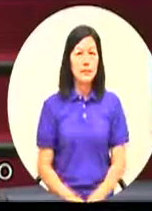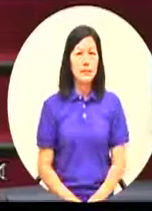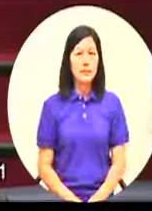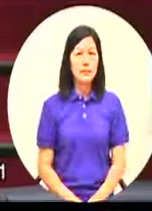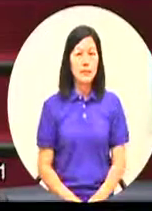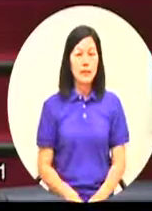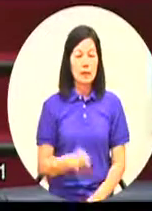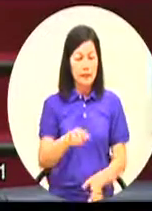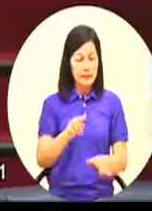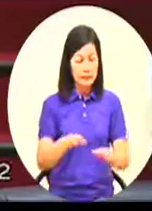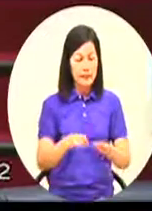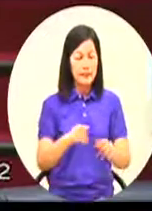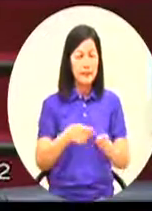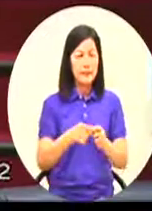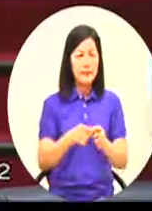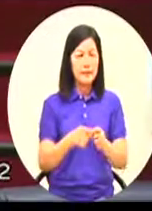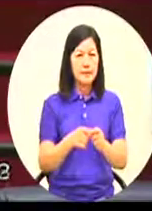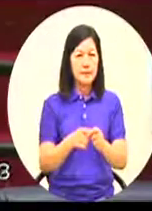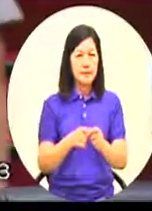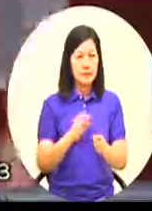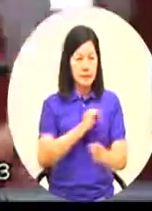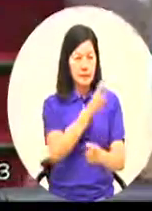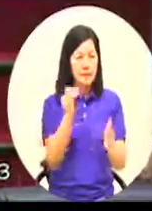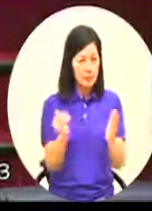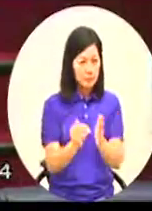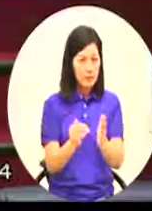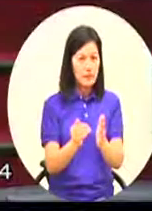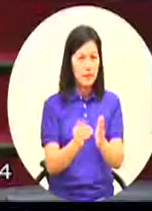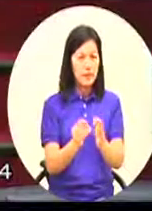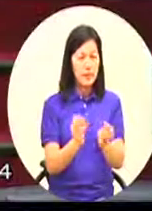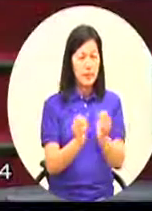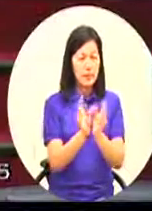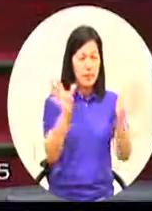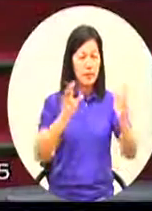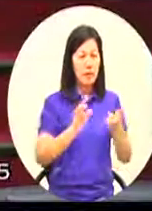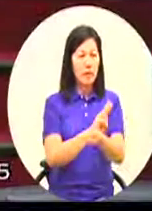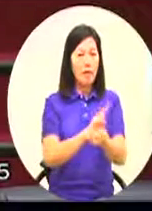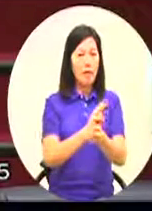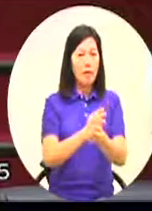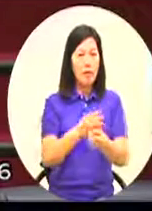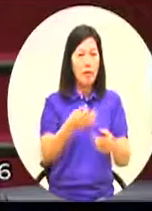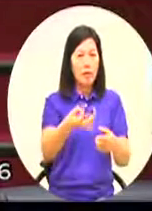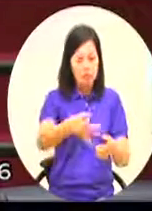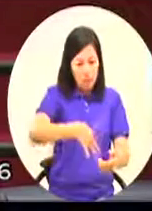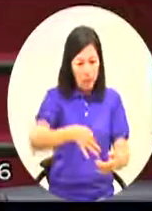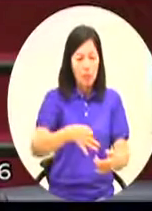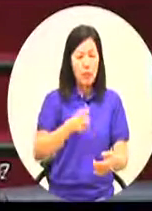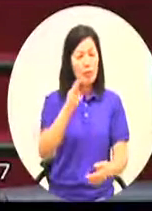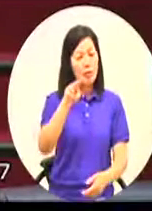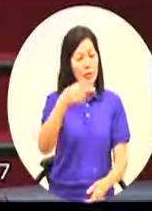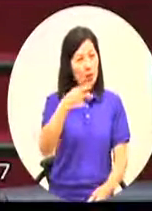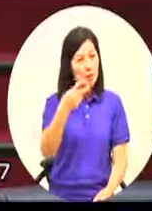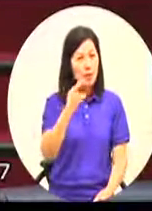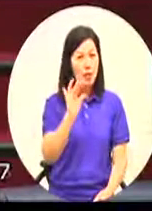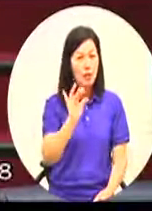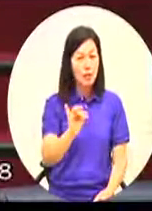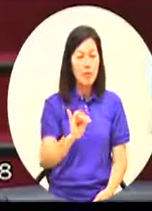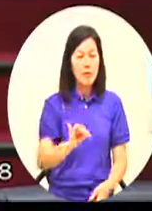上这一年就将即将结束了，我们茂林才编到200万，总共呢所用的经费呢